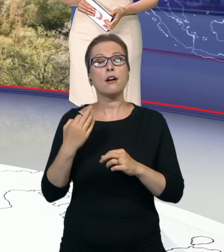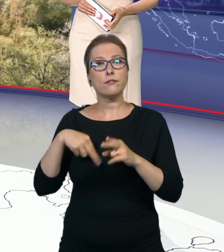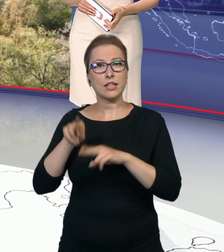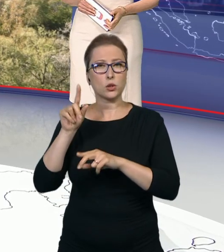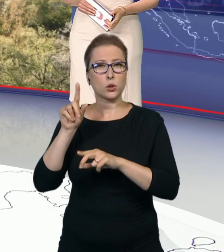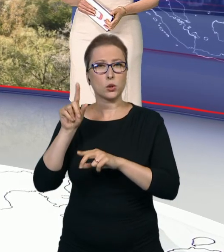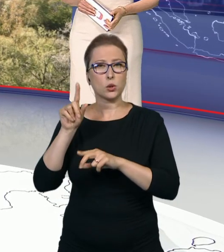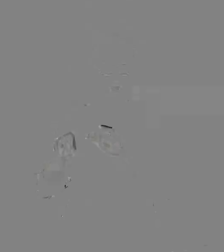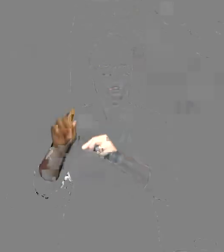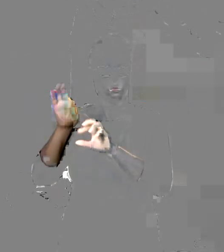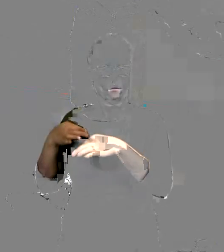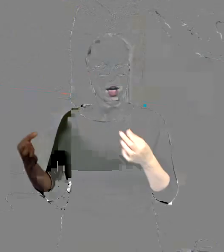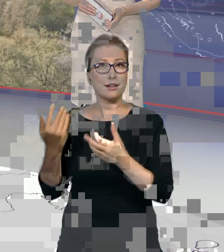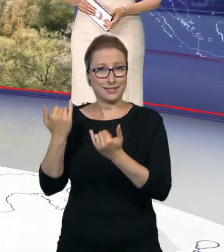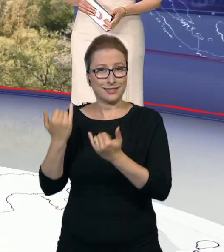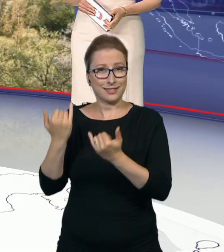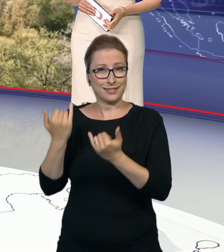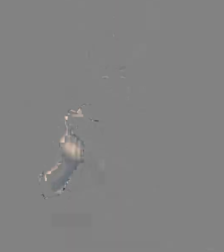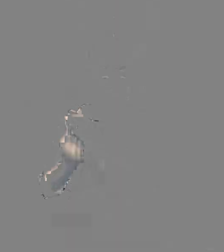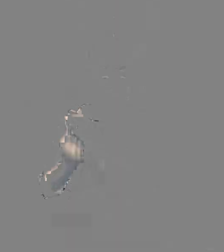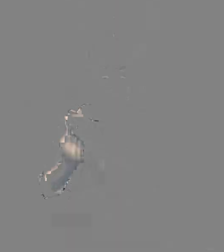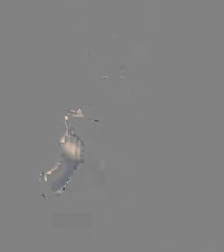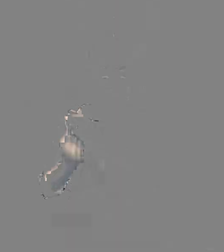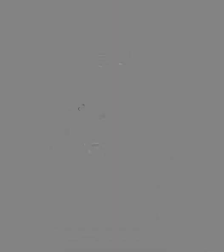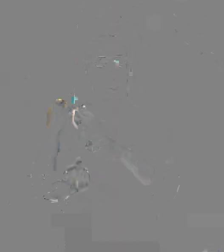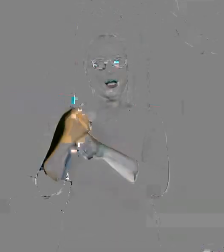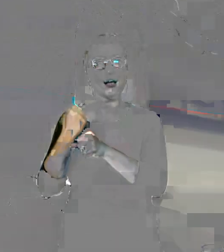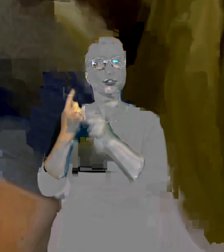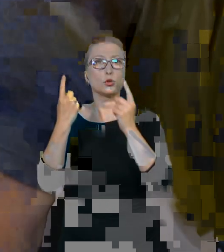společnosti která je v insolvenci křesince